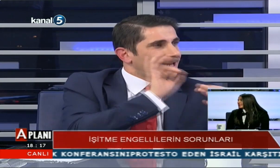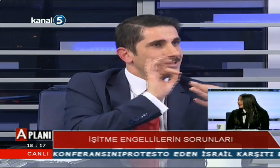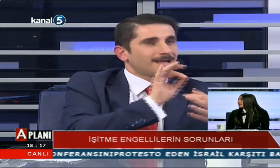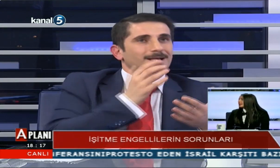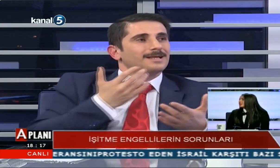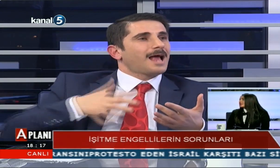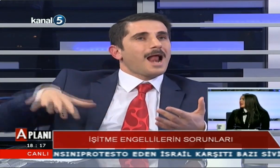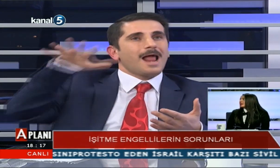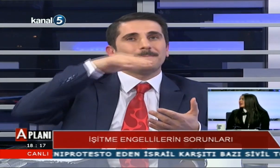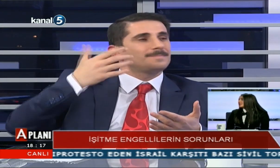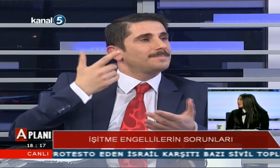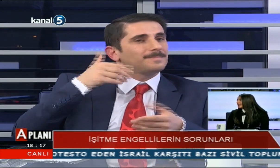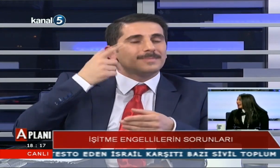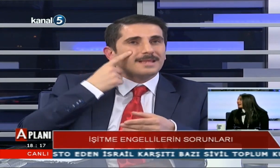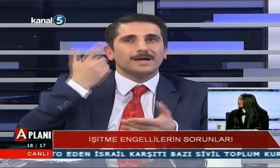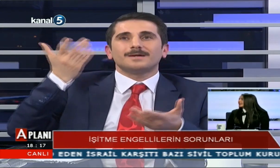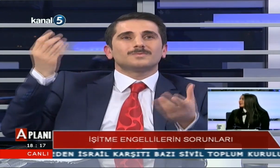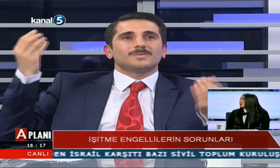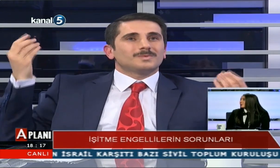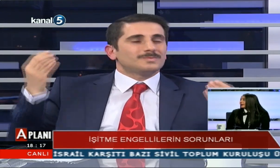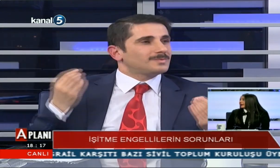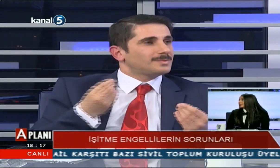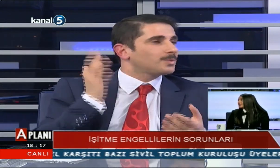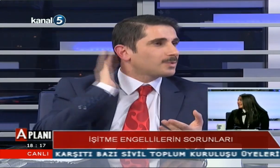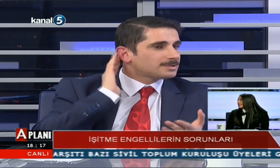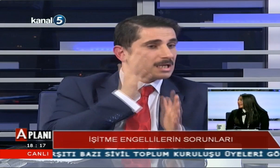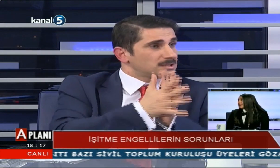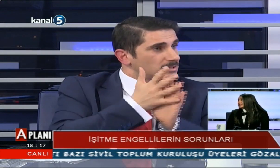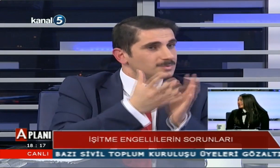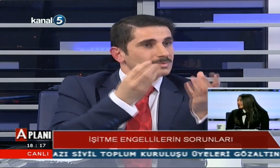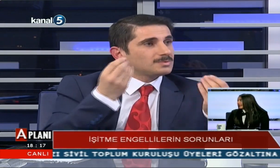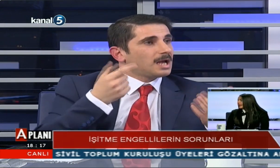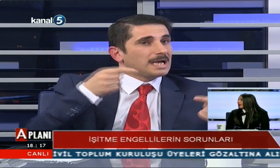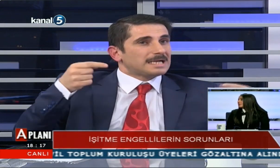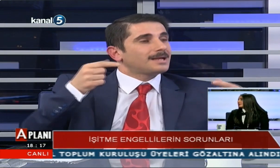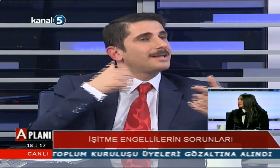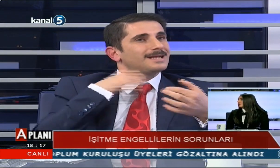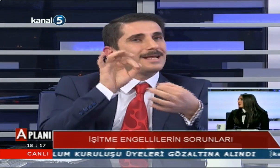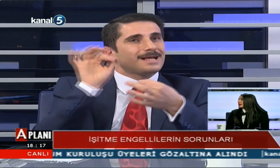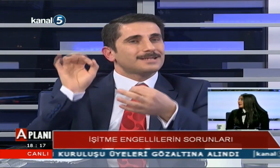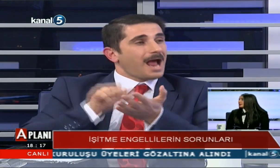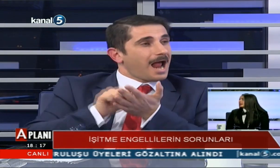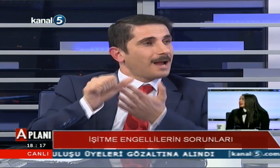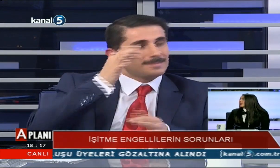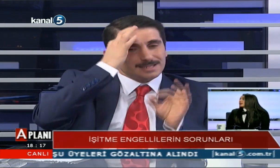kelimesiyle işine işitme engelli, görme engelli, bedensel engelli ve zihinsel engelliyi barındırıyorlar.